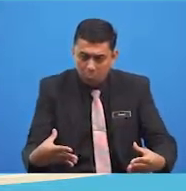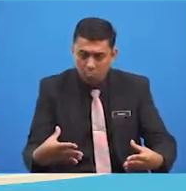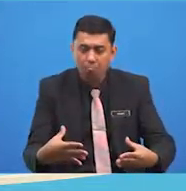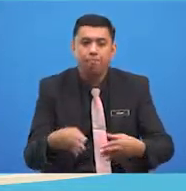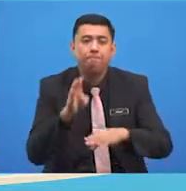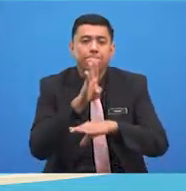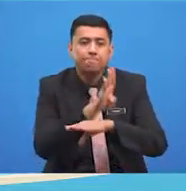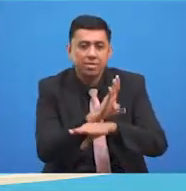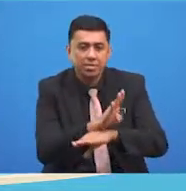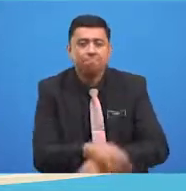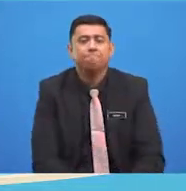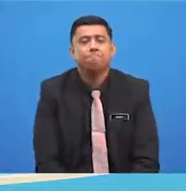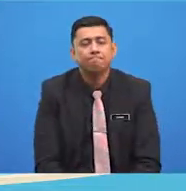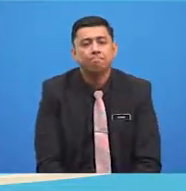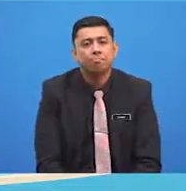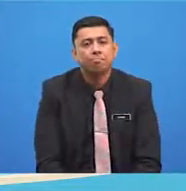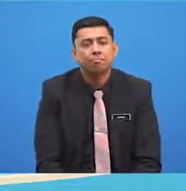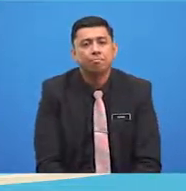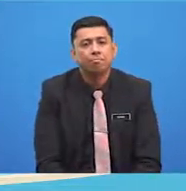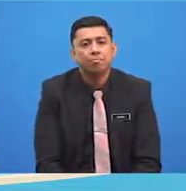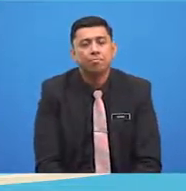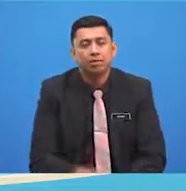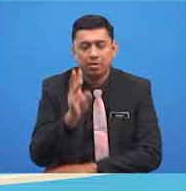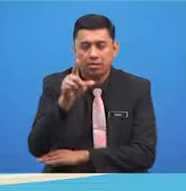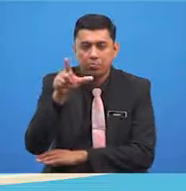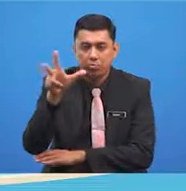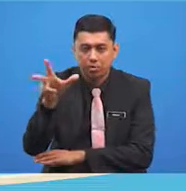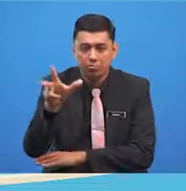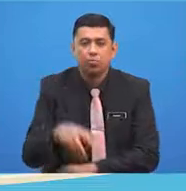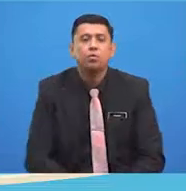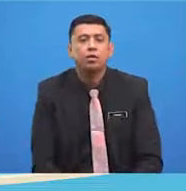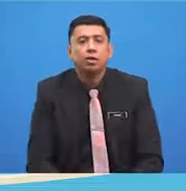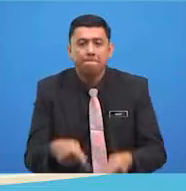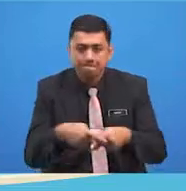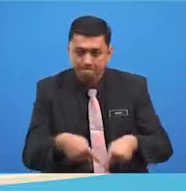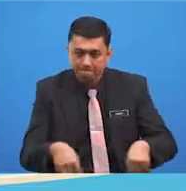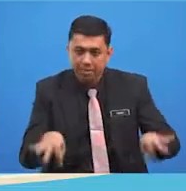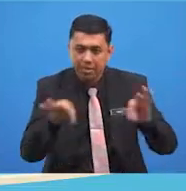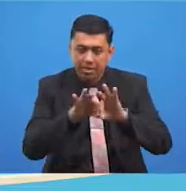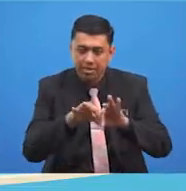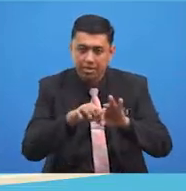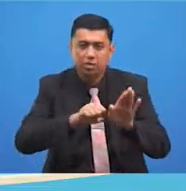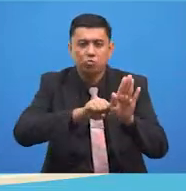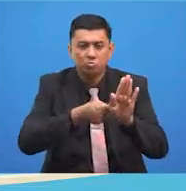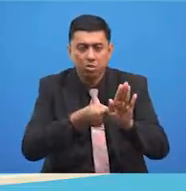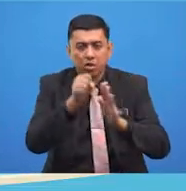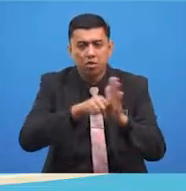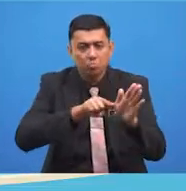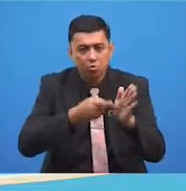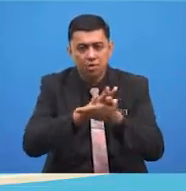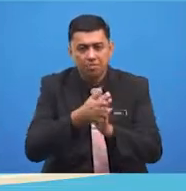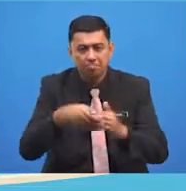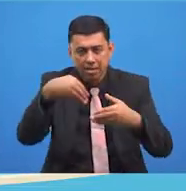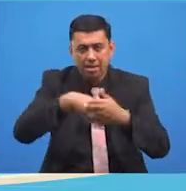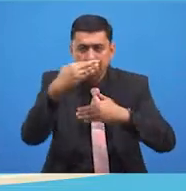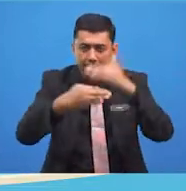kita teruskan pembelajaran kita dengan subtopik 6.3 iaitu kepentingan sumber semula jadi dalam